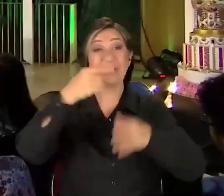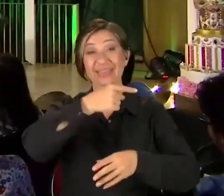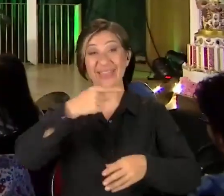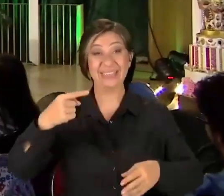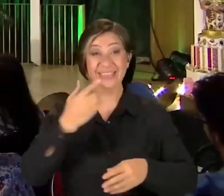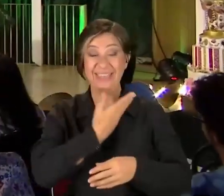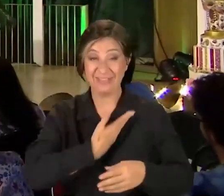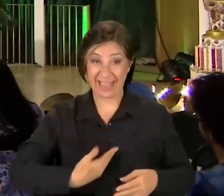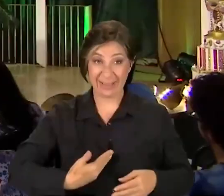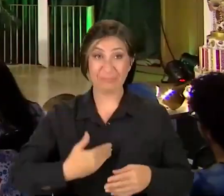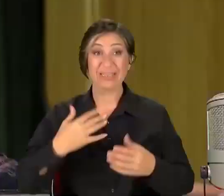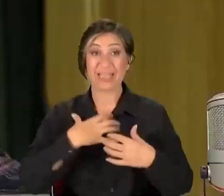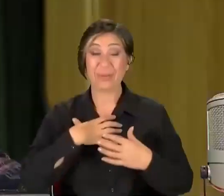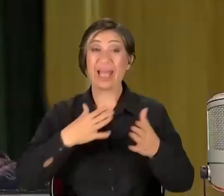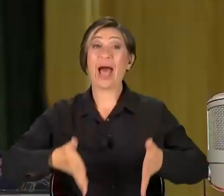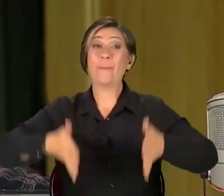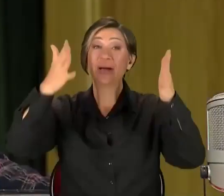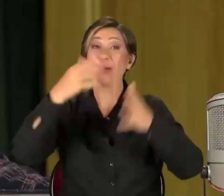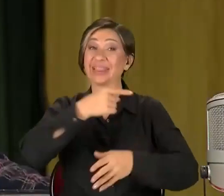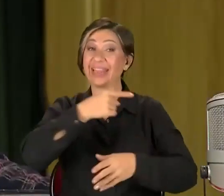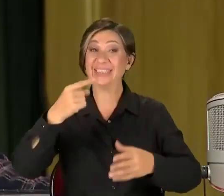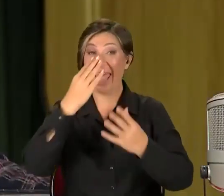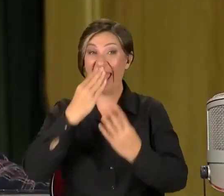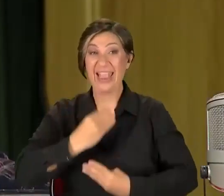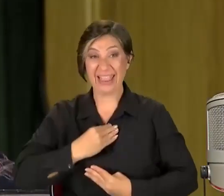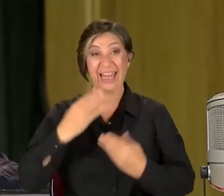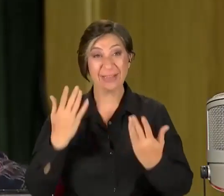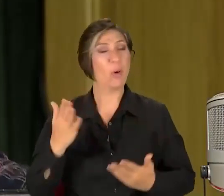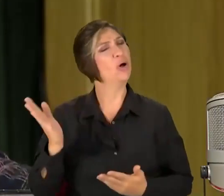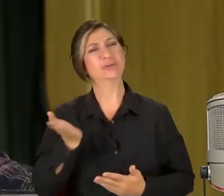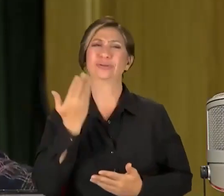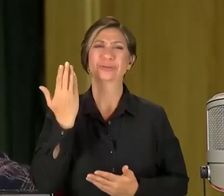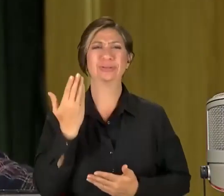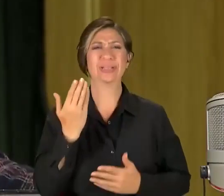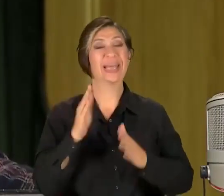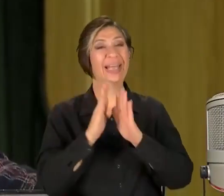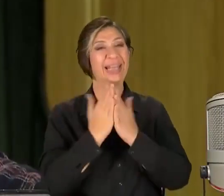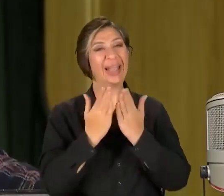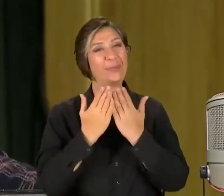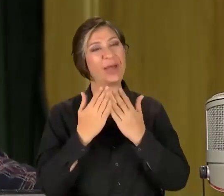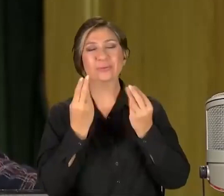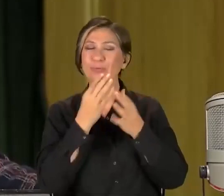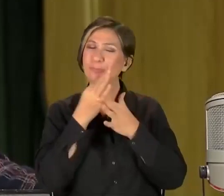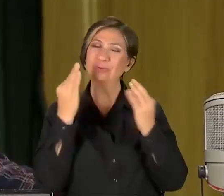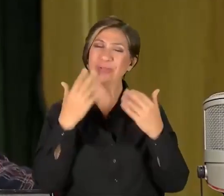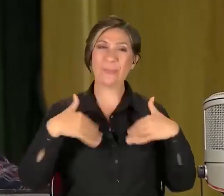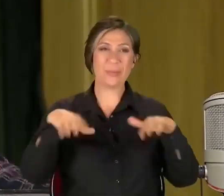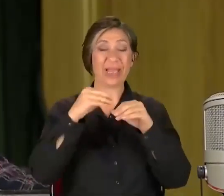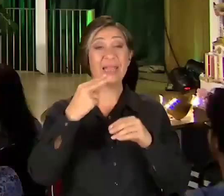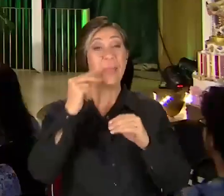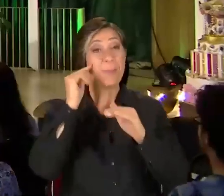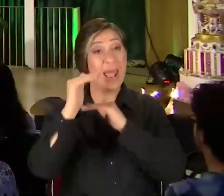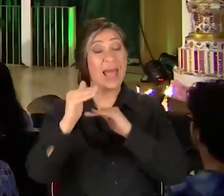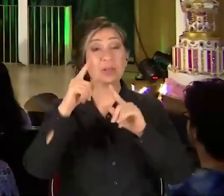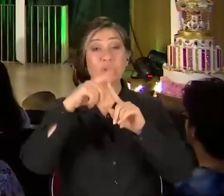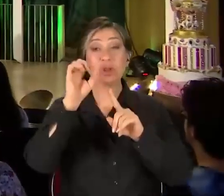dairesi sevseydim. Kendime apartman dairesi hediye ettirirdim. Olsun. Kitaplarla çok mutluyuz hepimiz. Hanımlar